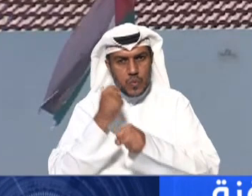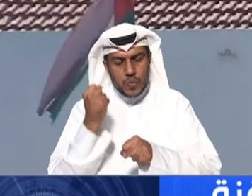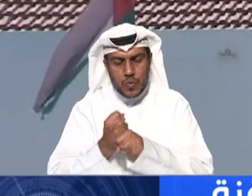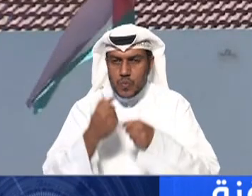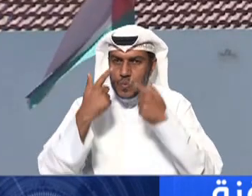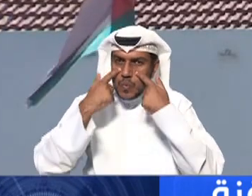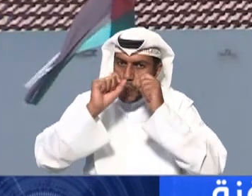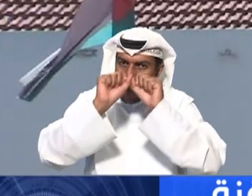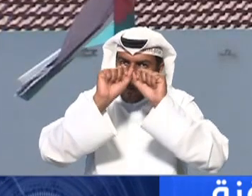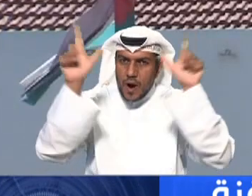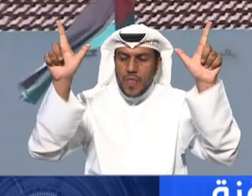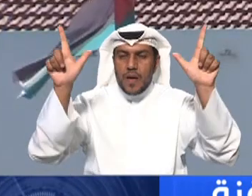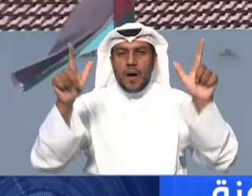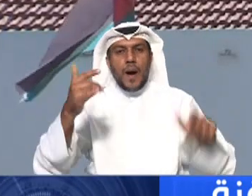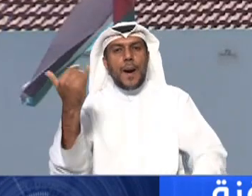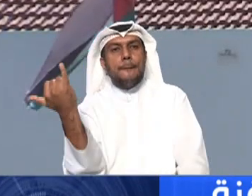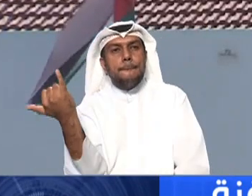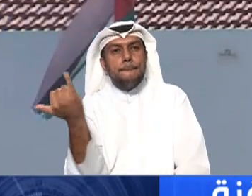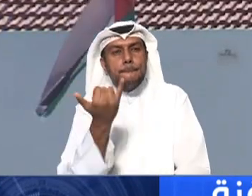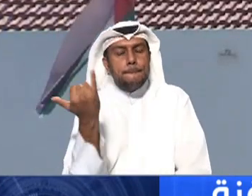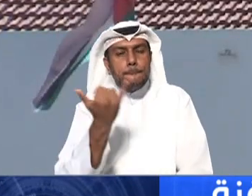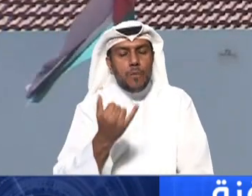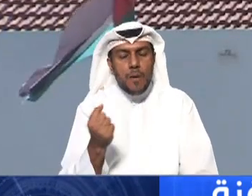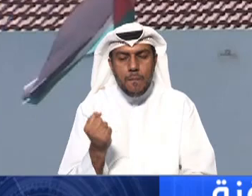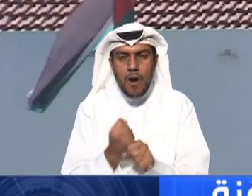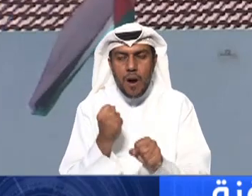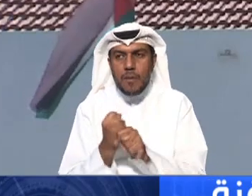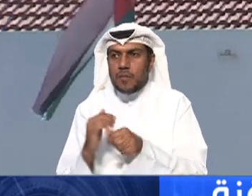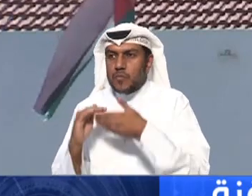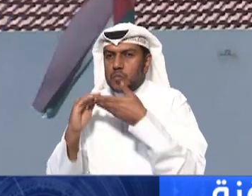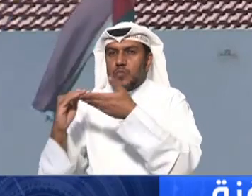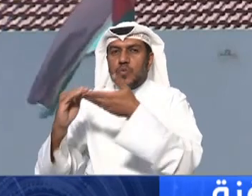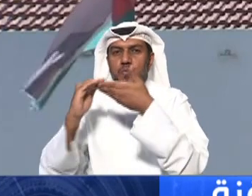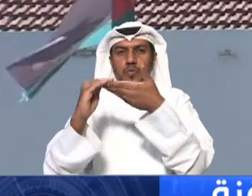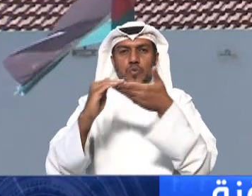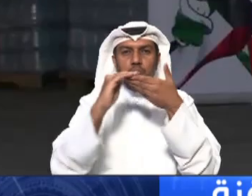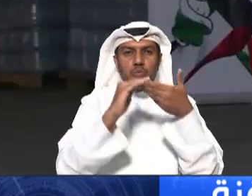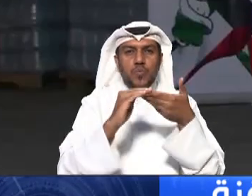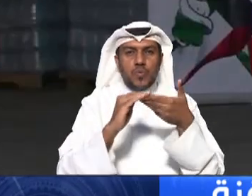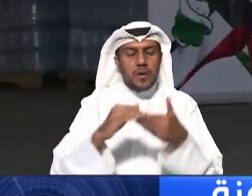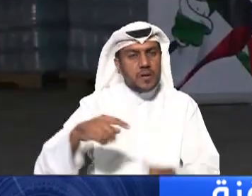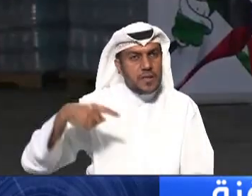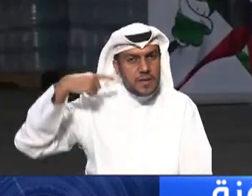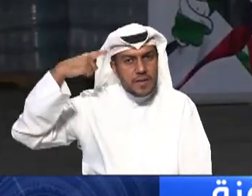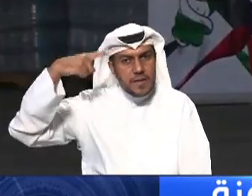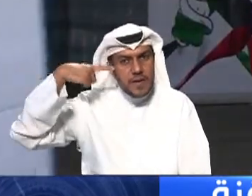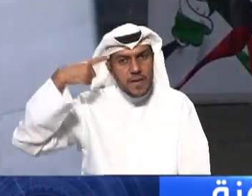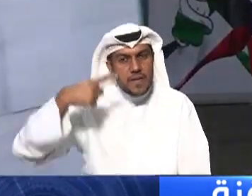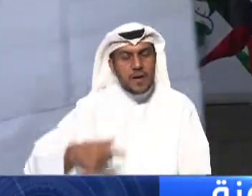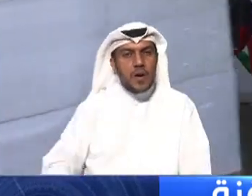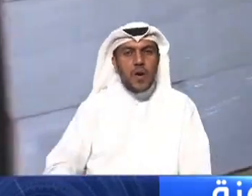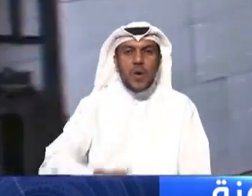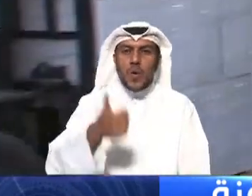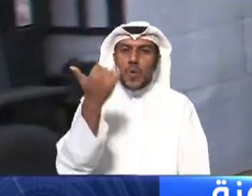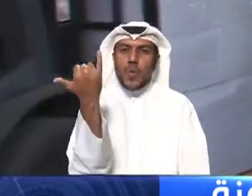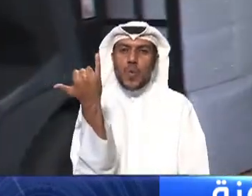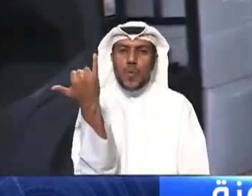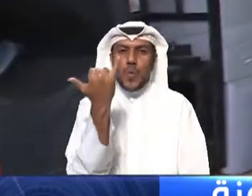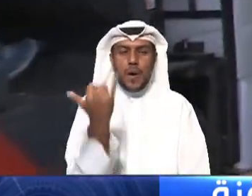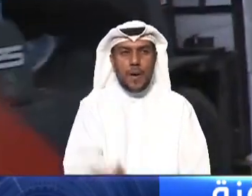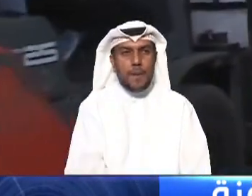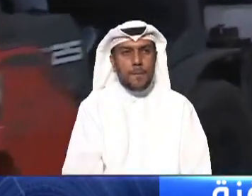الكبير في تخفيف العبء الموجود على وزارة التنمية الاجتماعية، فمنذ بداية أزمة جائحة